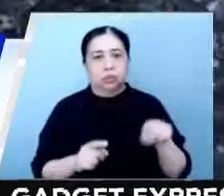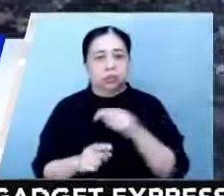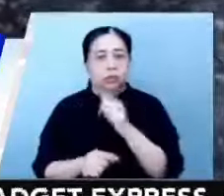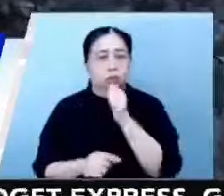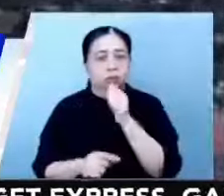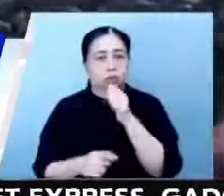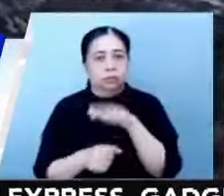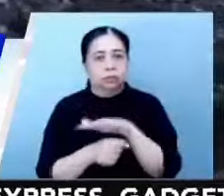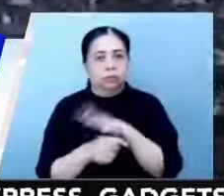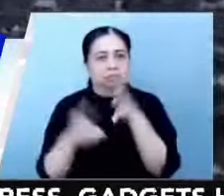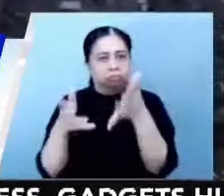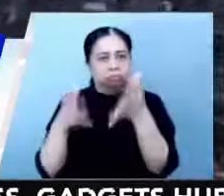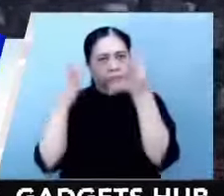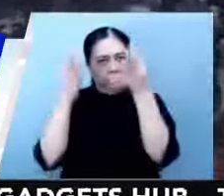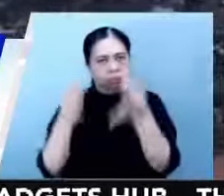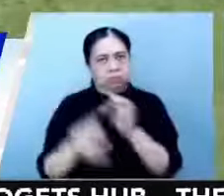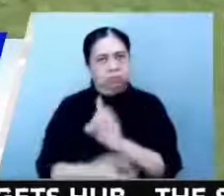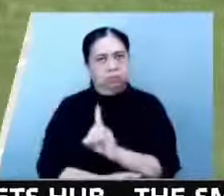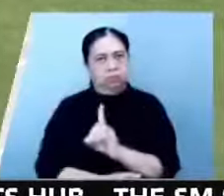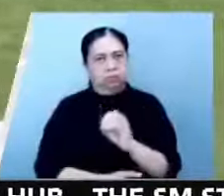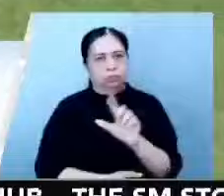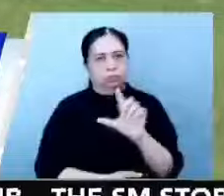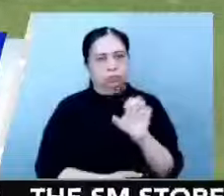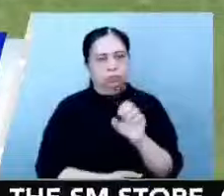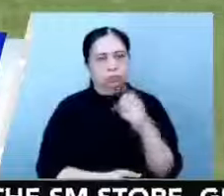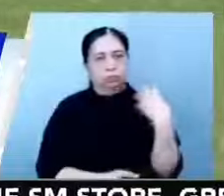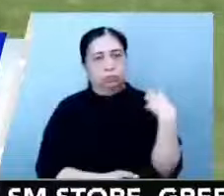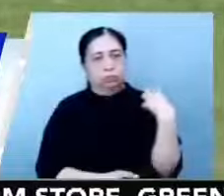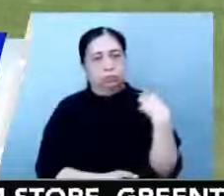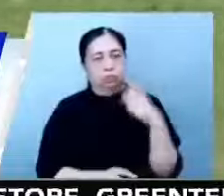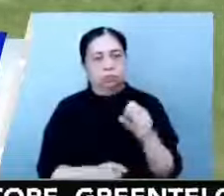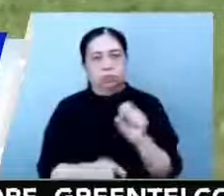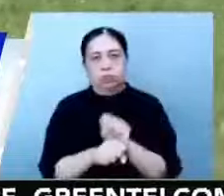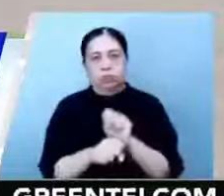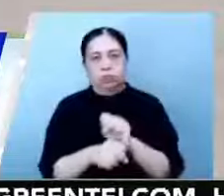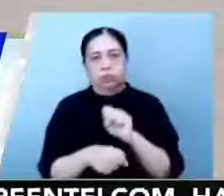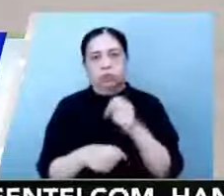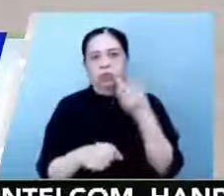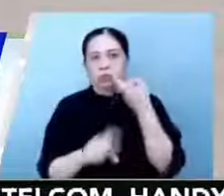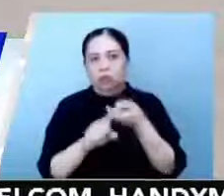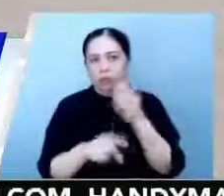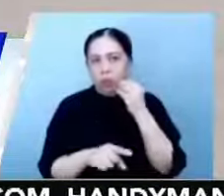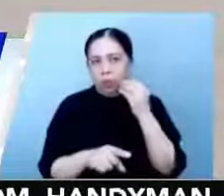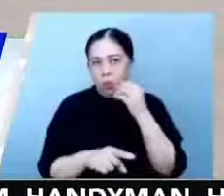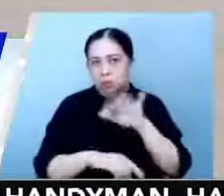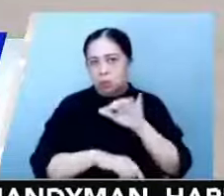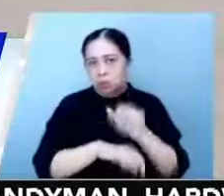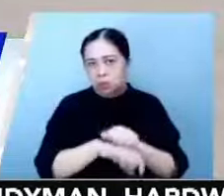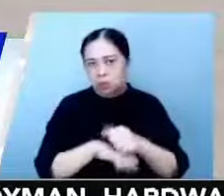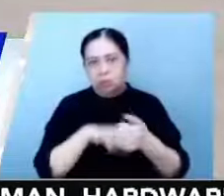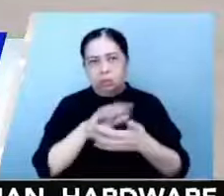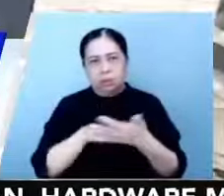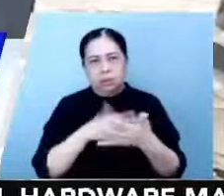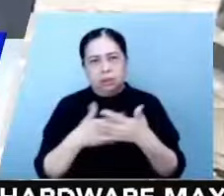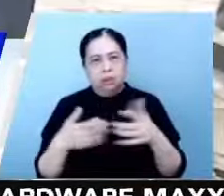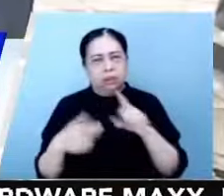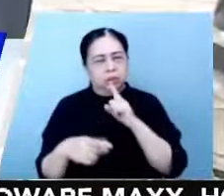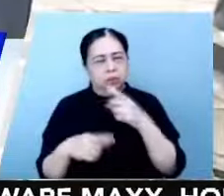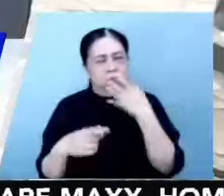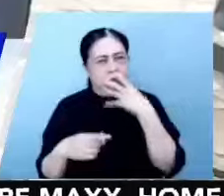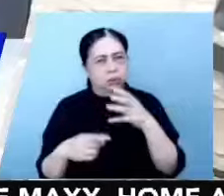na ng dole sa mga employer ang pagpatupad ng work from home setup ngayong matindihang init ng panahon.